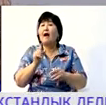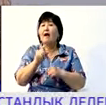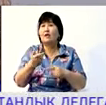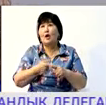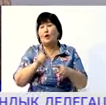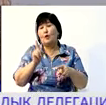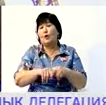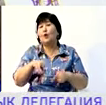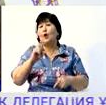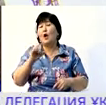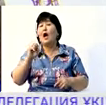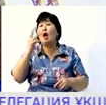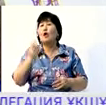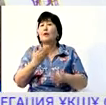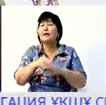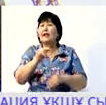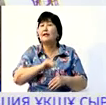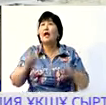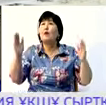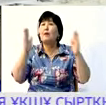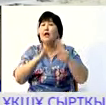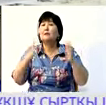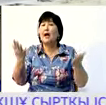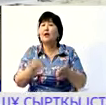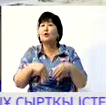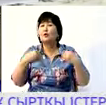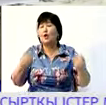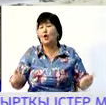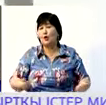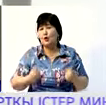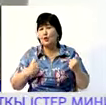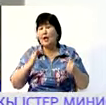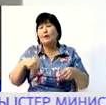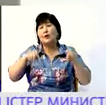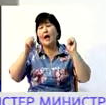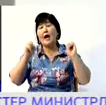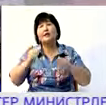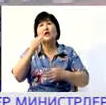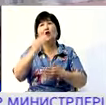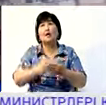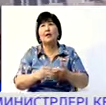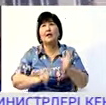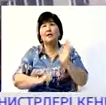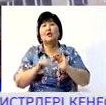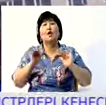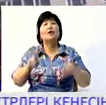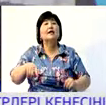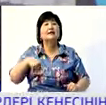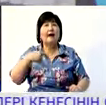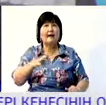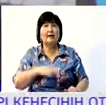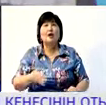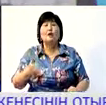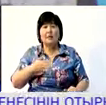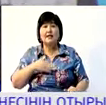Жомарт Тоқаев әлеуметтік сала қызметкерлерін баспаналы етуге күш салады. Ол үшін арнайы бағдарламаны іске қосатынын да айтқан. Мен